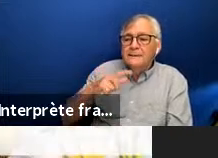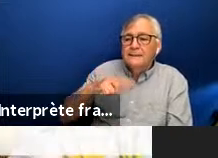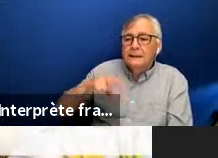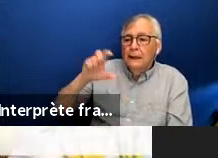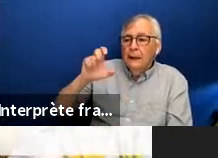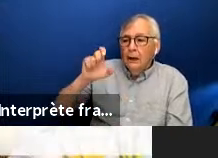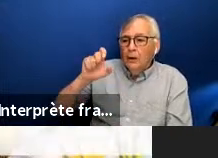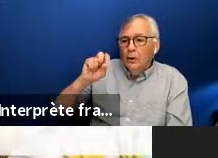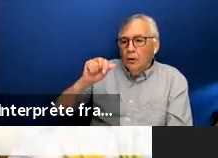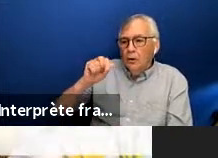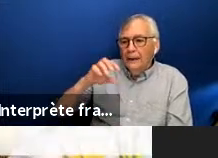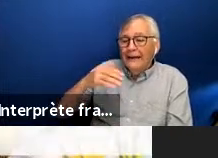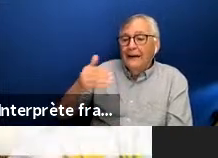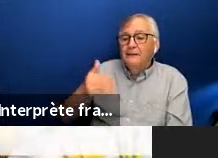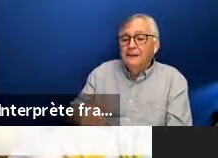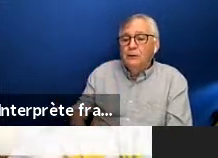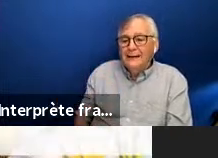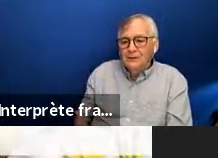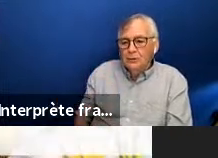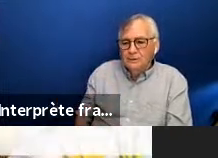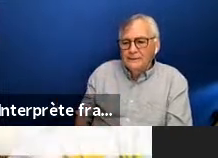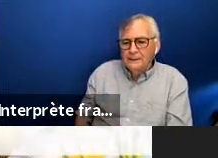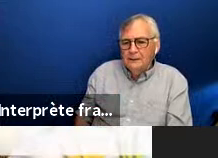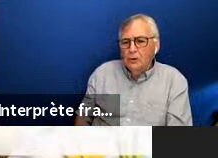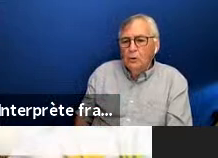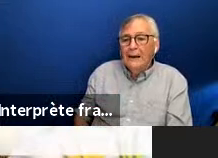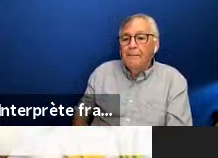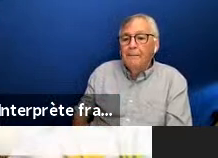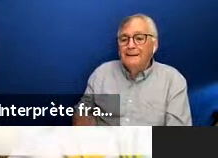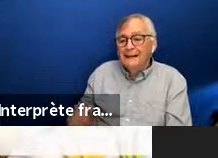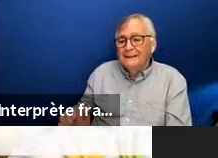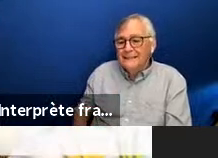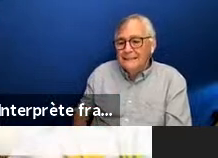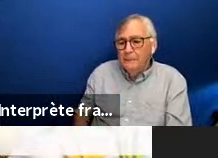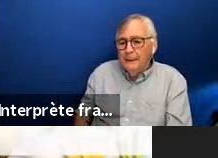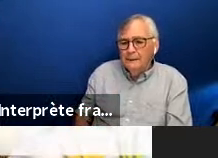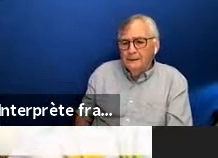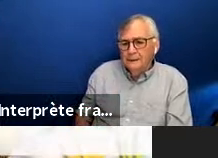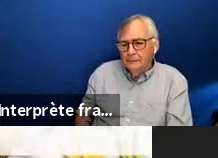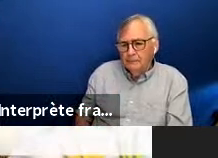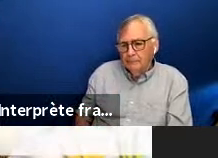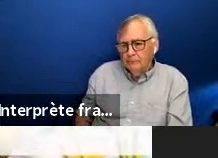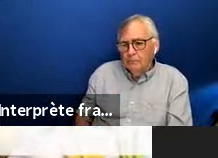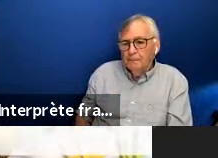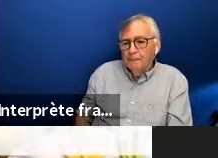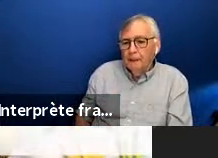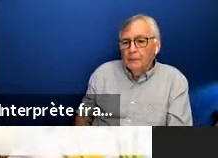détermine aussi la gravité de la surdité selon la perte en décibels.